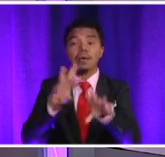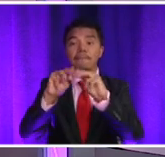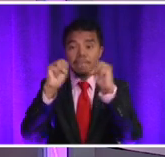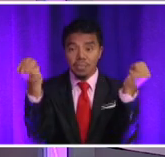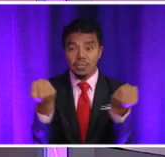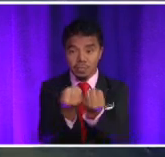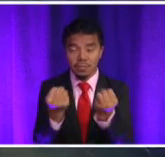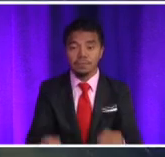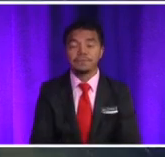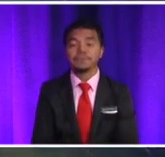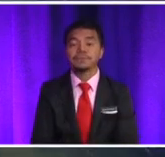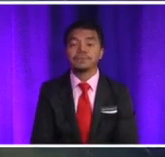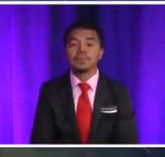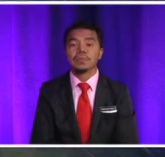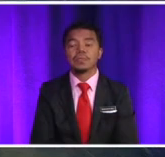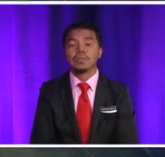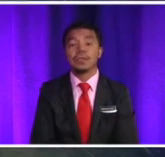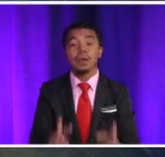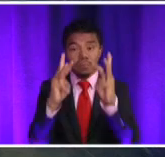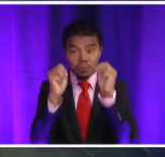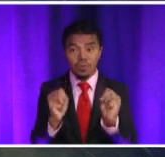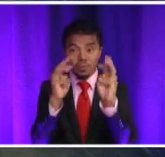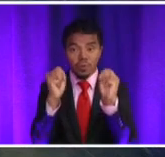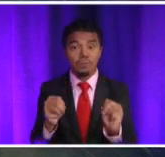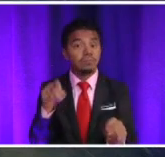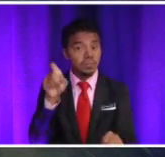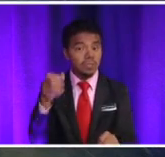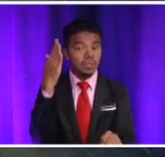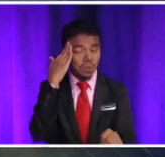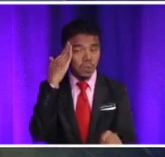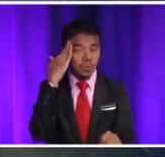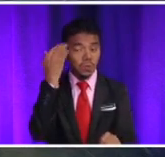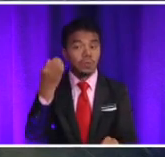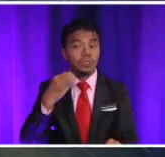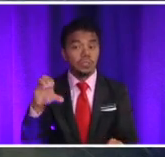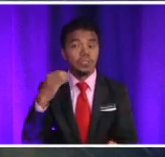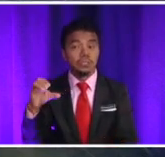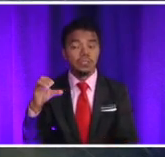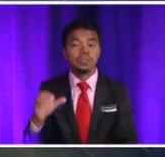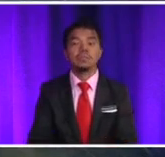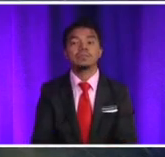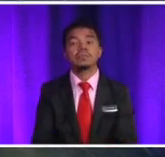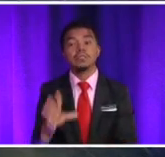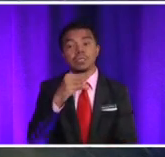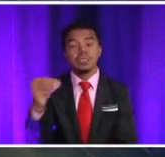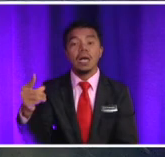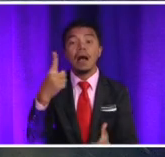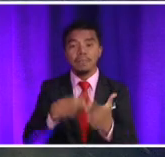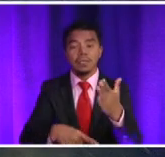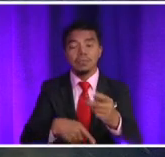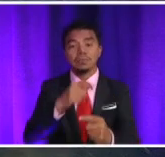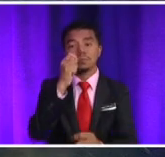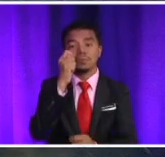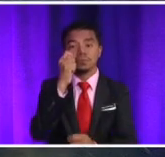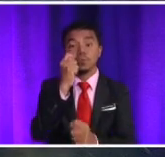ciri Usahawan dan juga apa peranannya pada masyarakat so dekat sini eh untuk